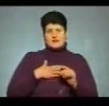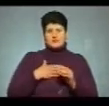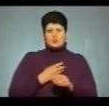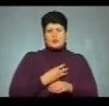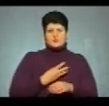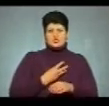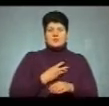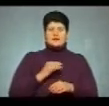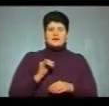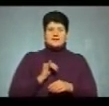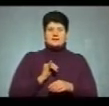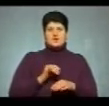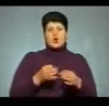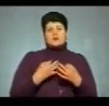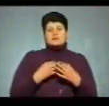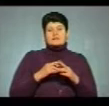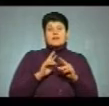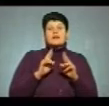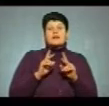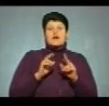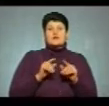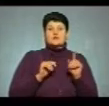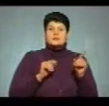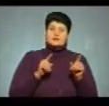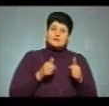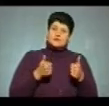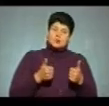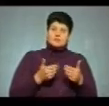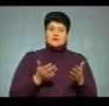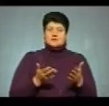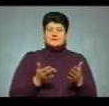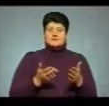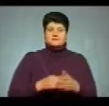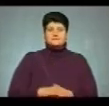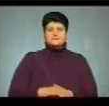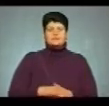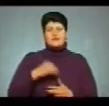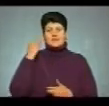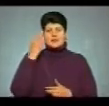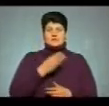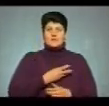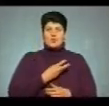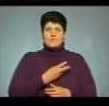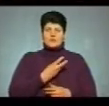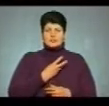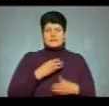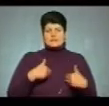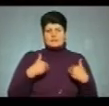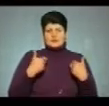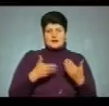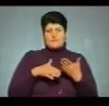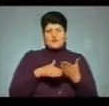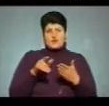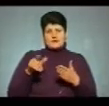і розказали, як в них там, чи все добре. Ідею з побажаннями на плащах-палатках запропонували